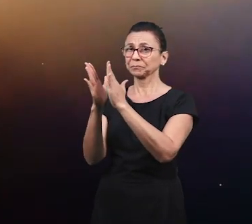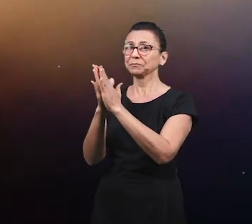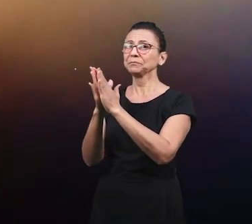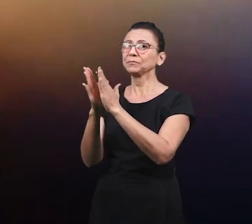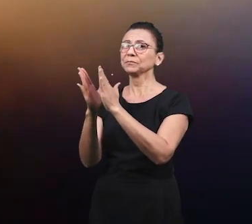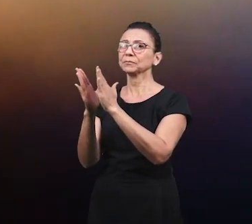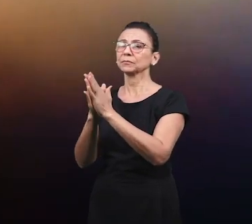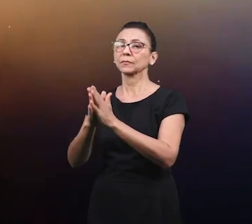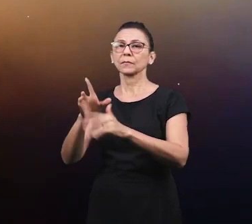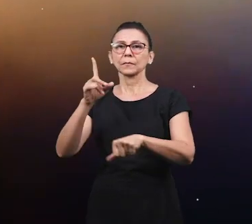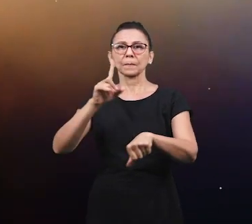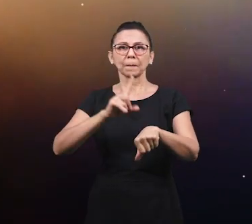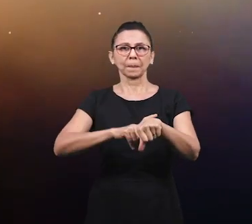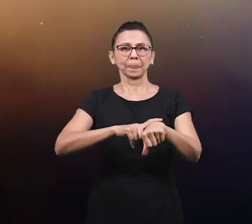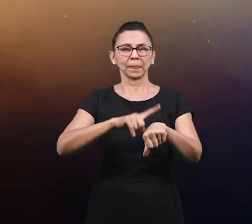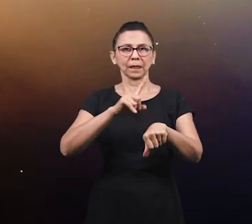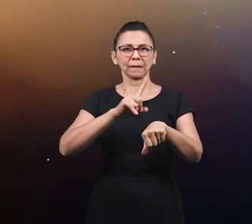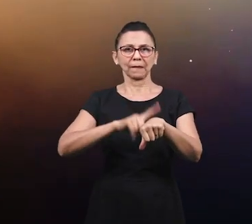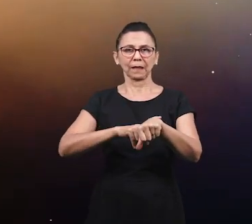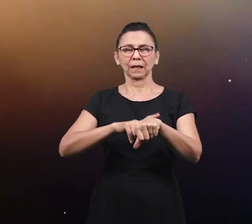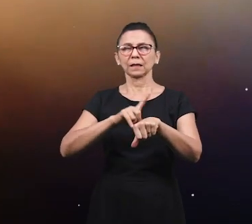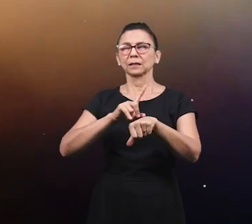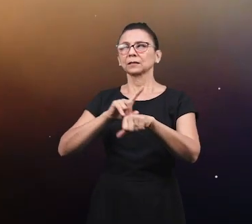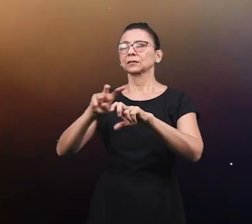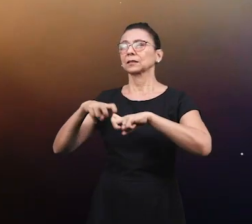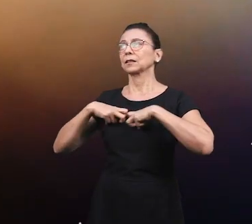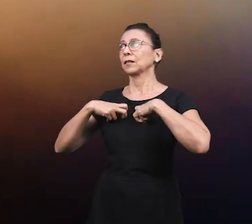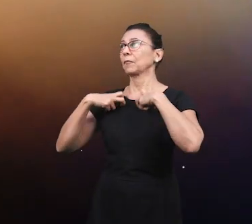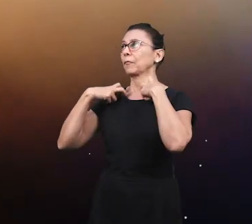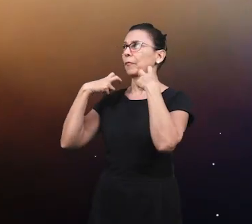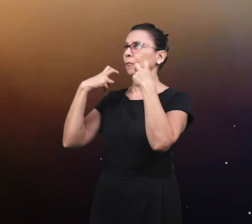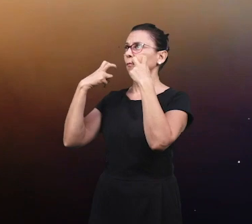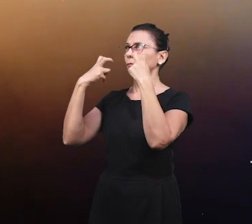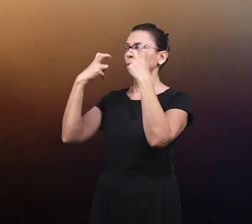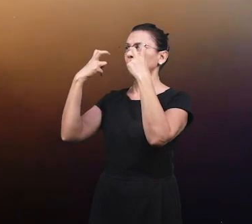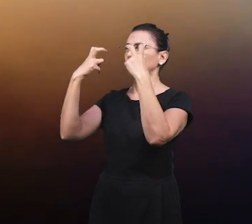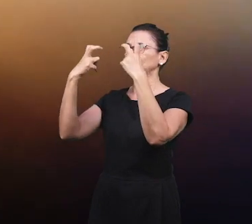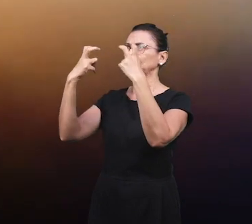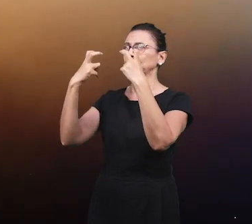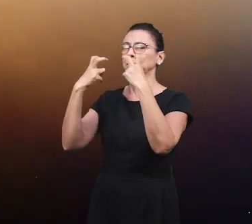ouvidos à minha voz quando a ti